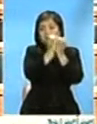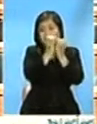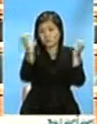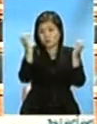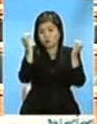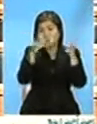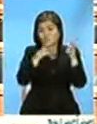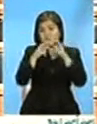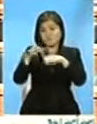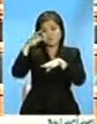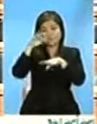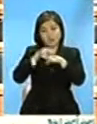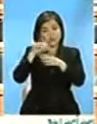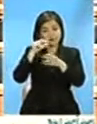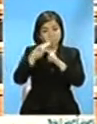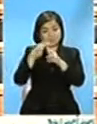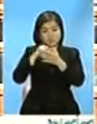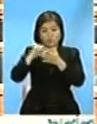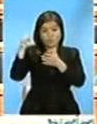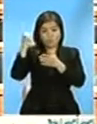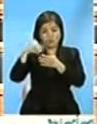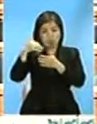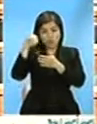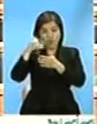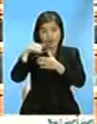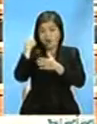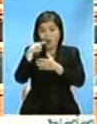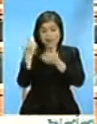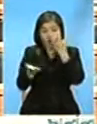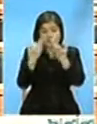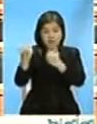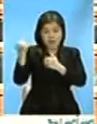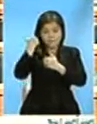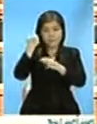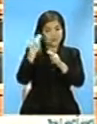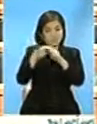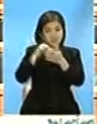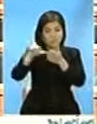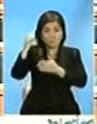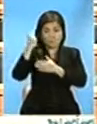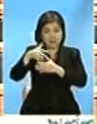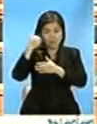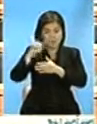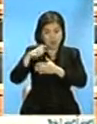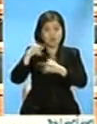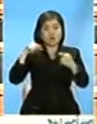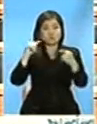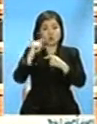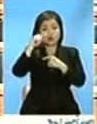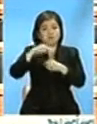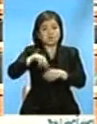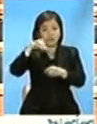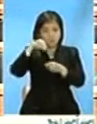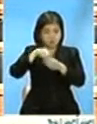ให้ถูกถอดถอนได้เลยไม่มีสิทธิ์ถอดถอนปปช.แม้แต่คนเดียวทำได้แค่ให้พ้นจากตำแ